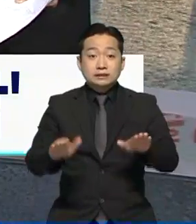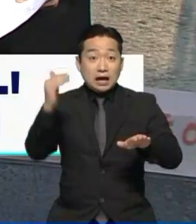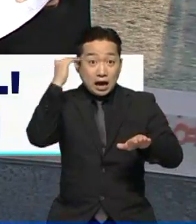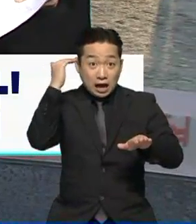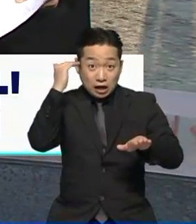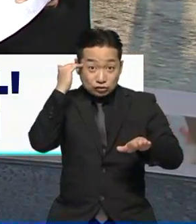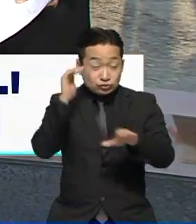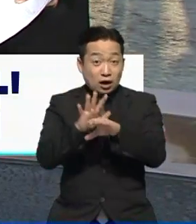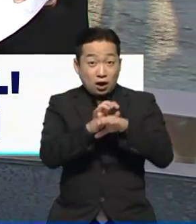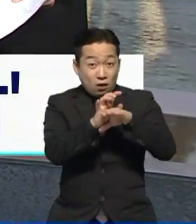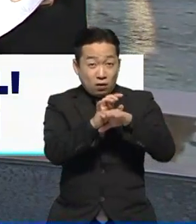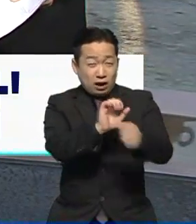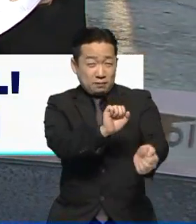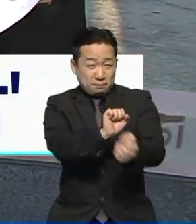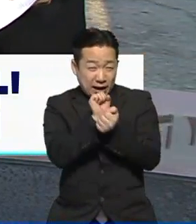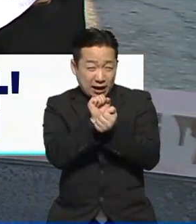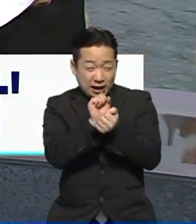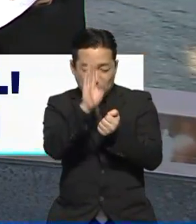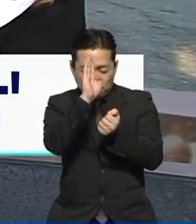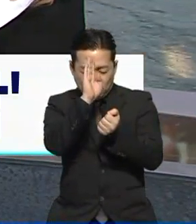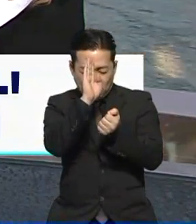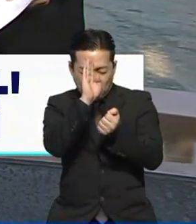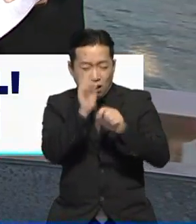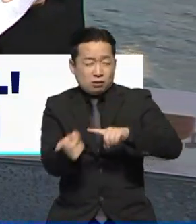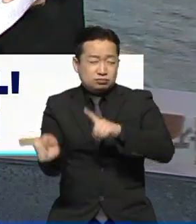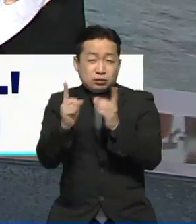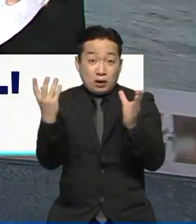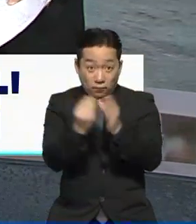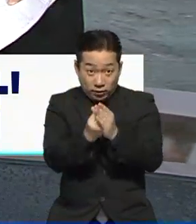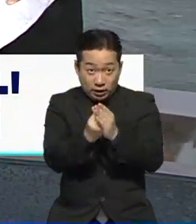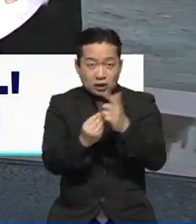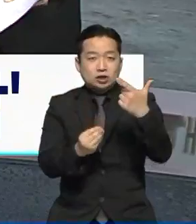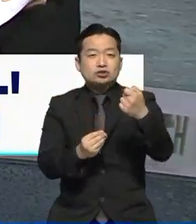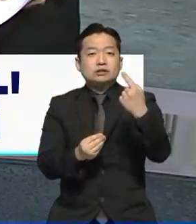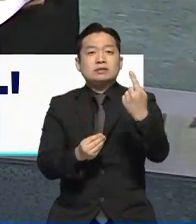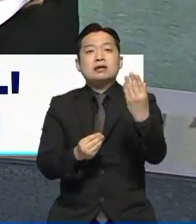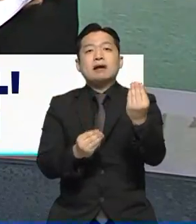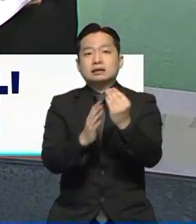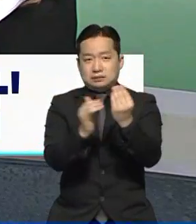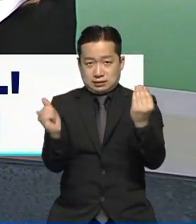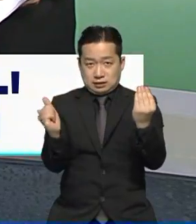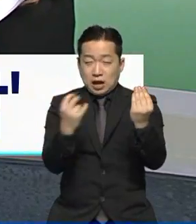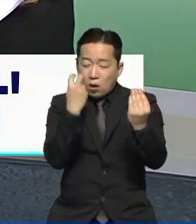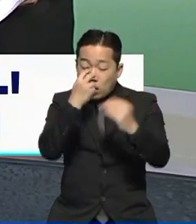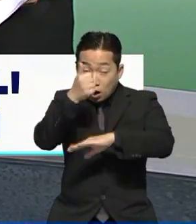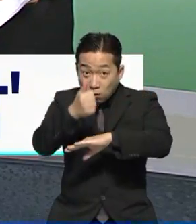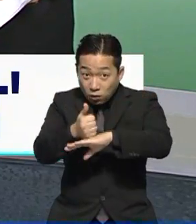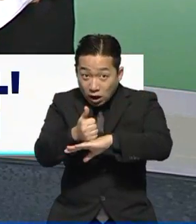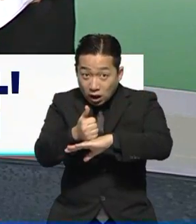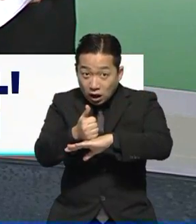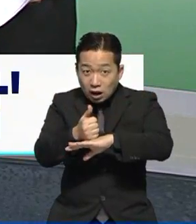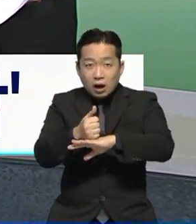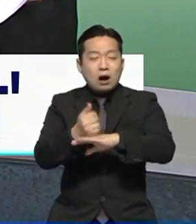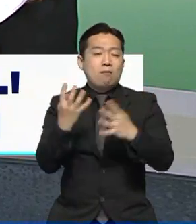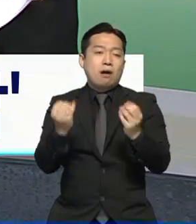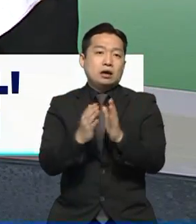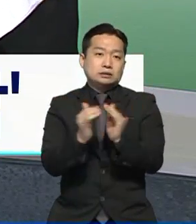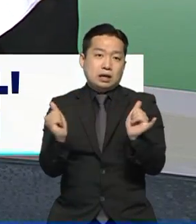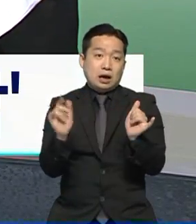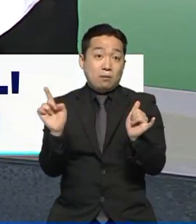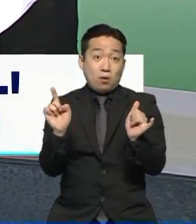네, 우리나라에서 코로나에 걸렸다가 완치된 사람이 61만 명입니다. 그런데 조사 결과 생각보다 훨씬 많은